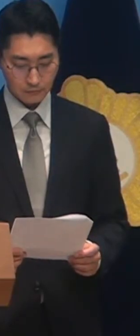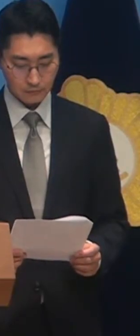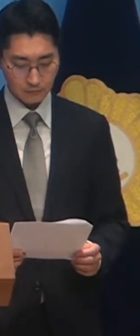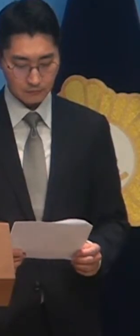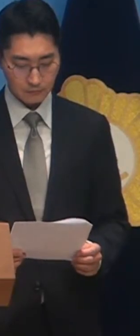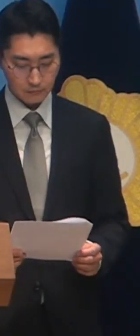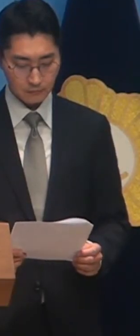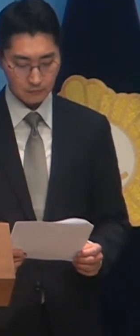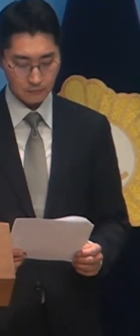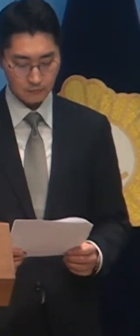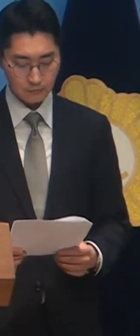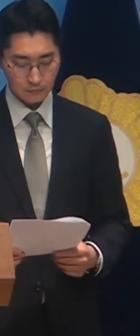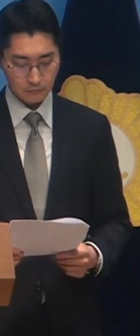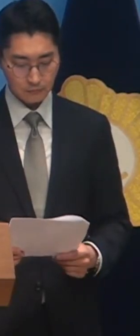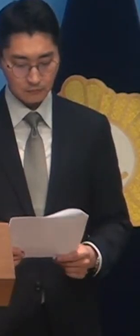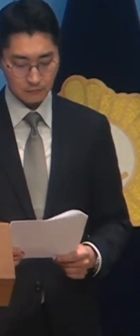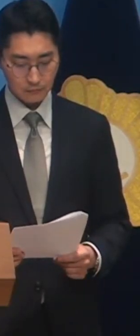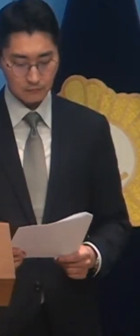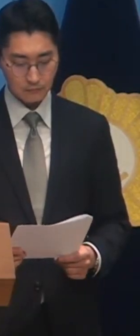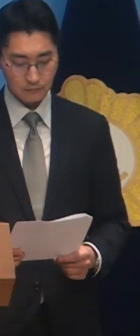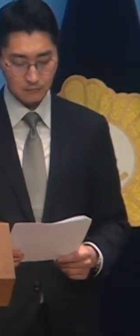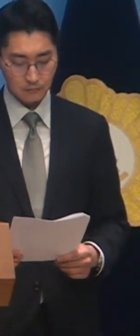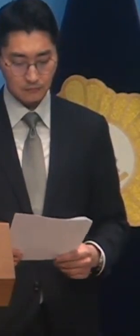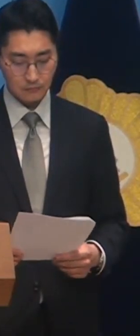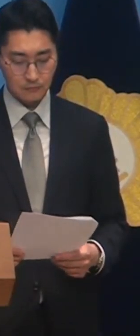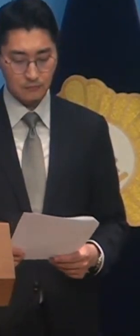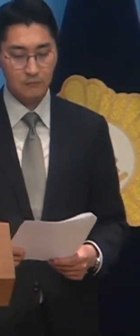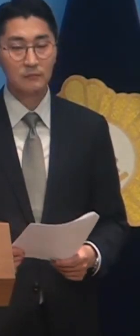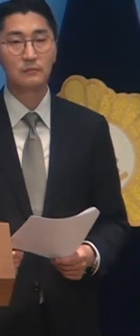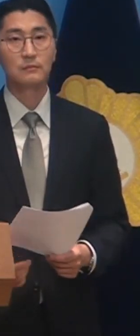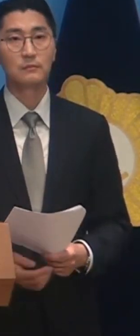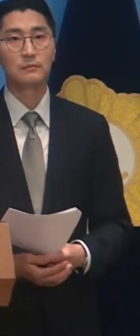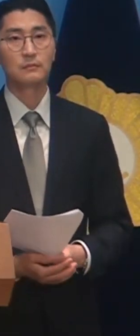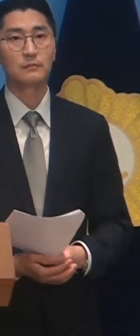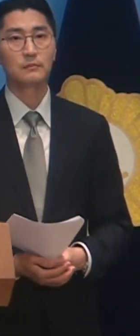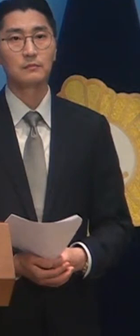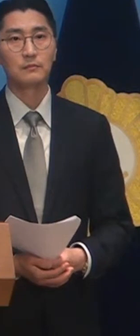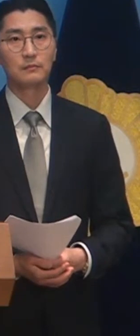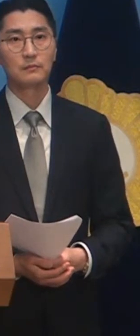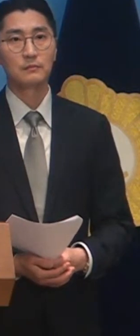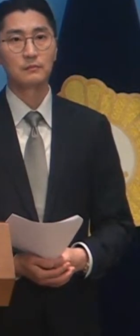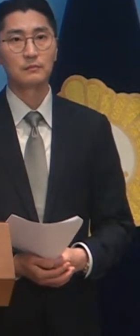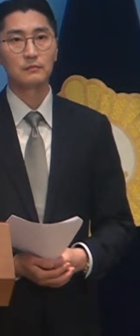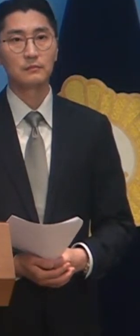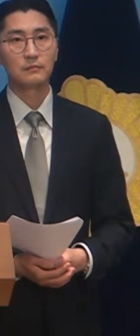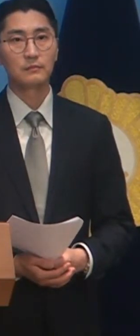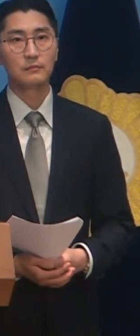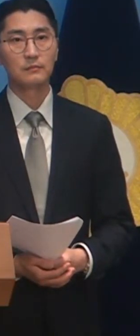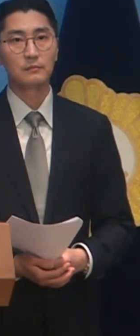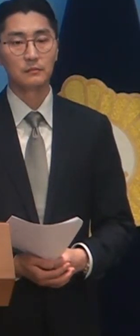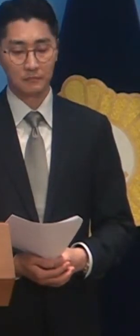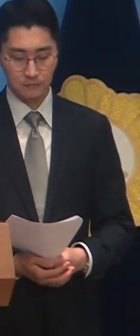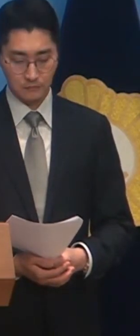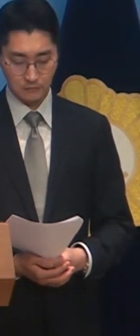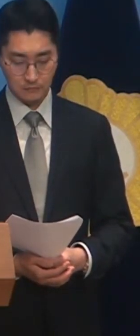그 목적이 공정한 형사사법 정립이 아니라 이재명 대통령 수사에